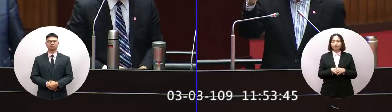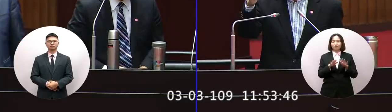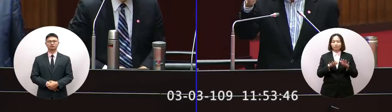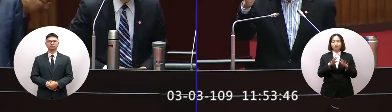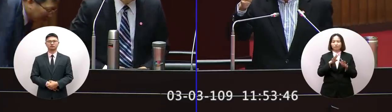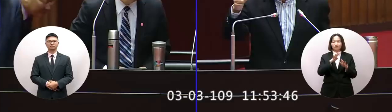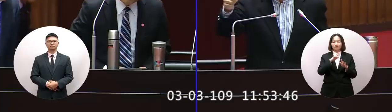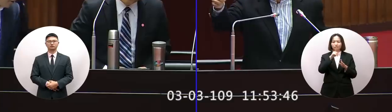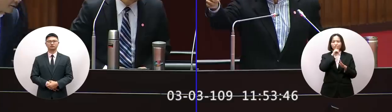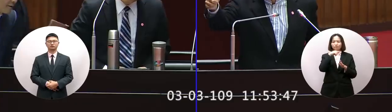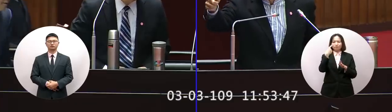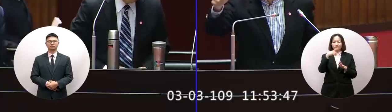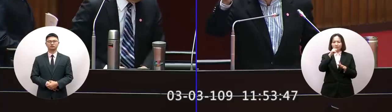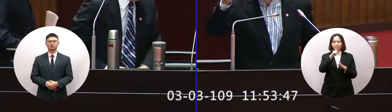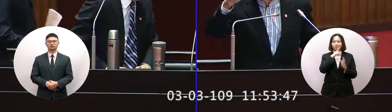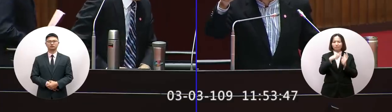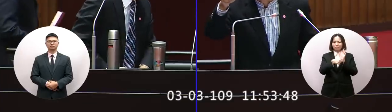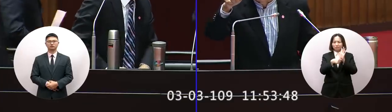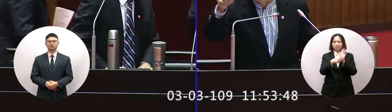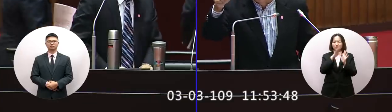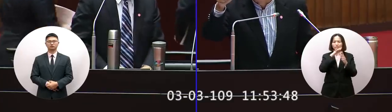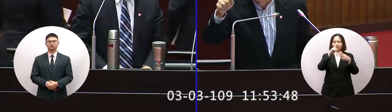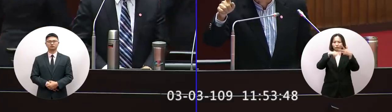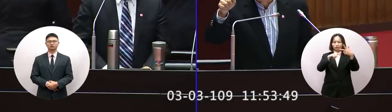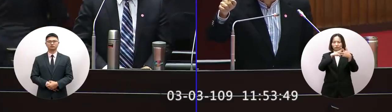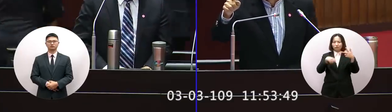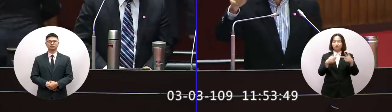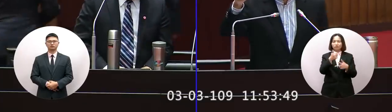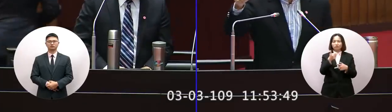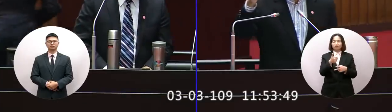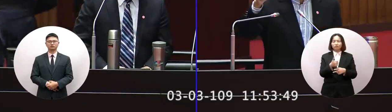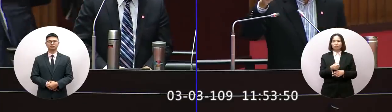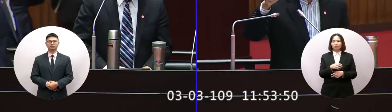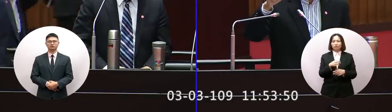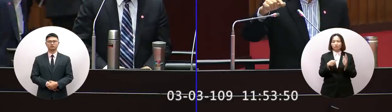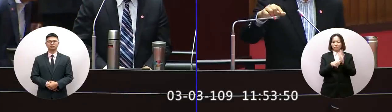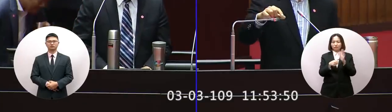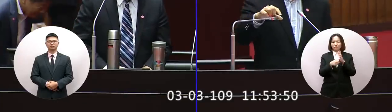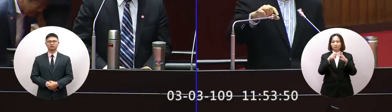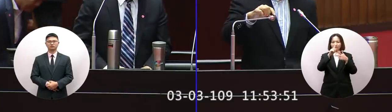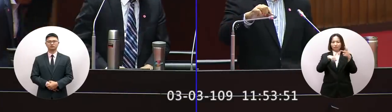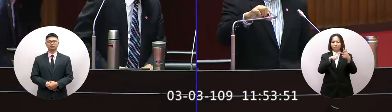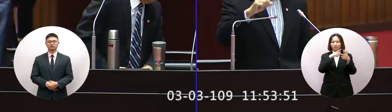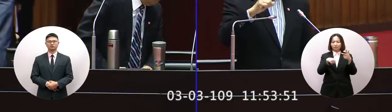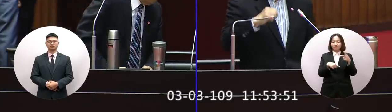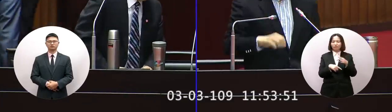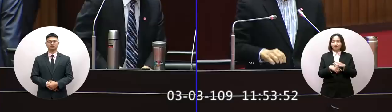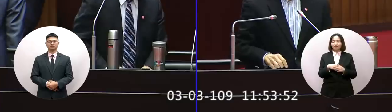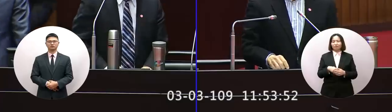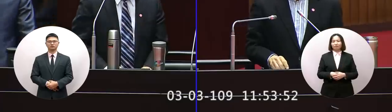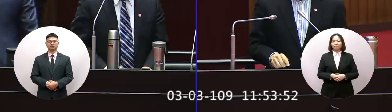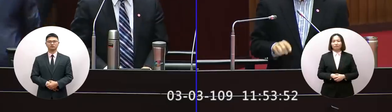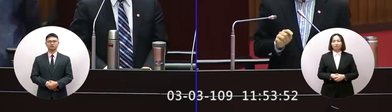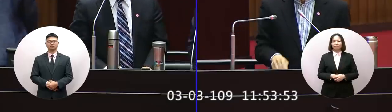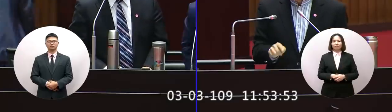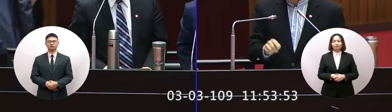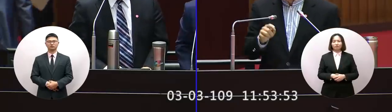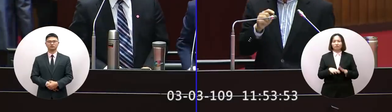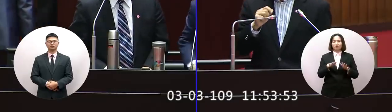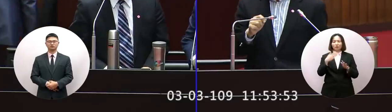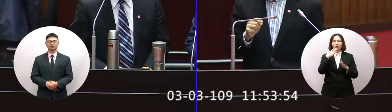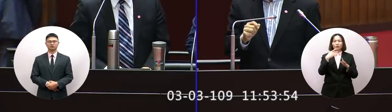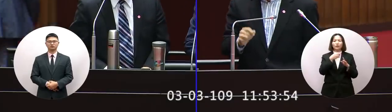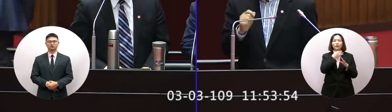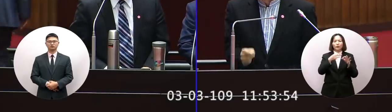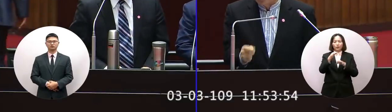經典中的經典主席長說租澤民性租民則民他說一句紓